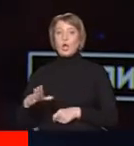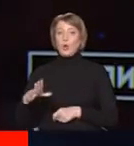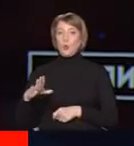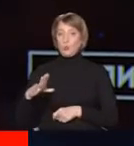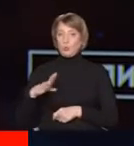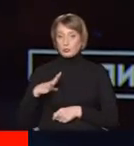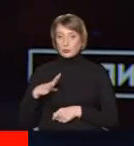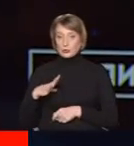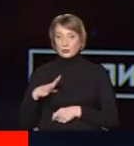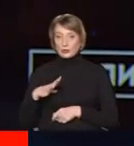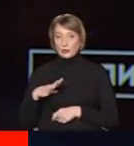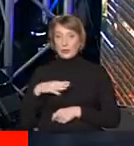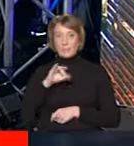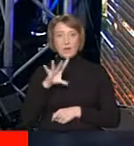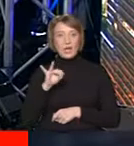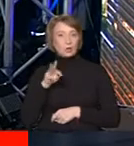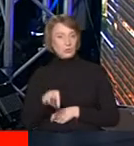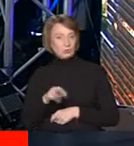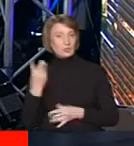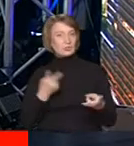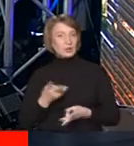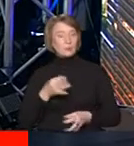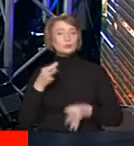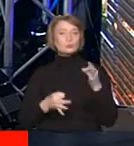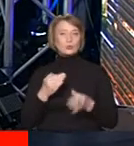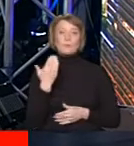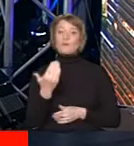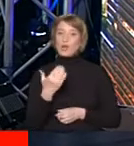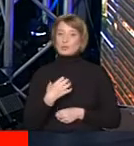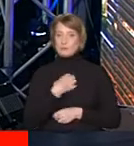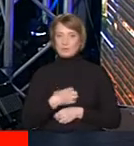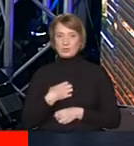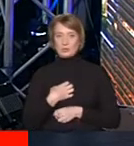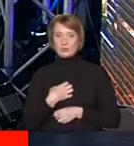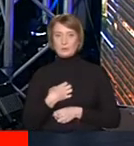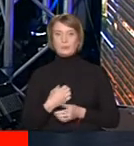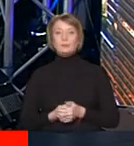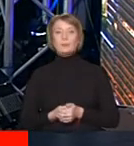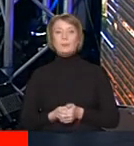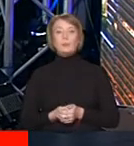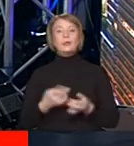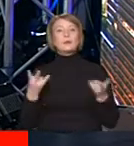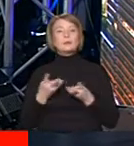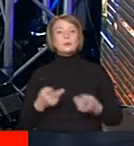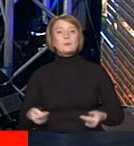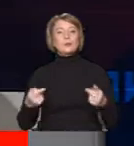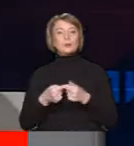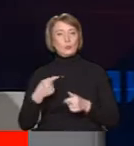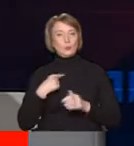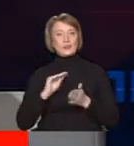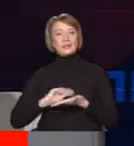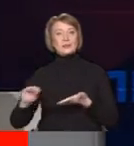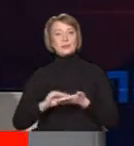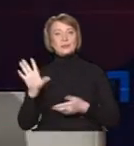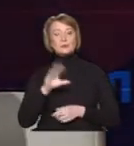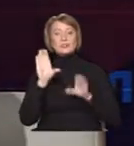треба і судова гілка влади, і законодавча, і так далі. Ваша стратегія, будь ласка. Ну, я по-перше, хотів би уточнити, що мене не прописано, що якщо б